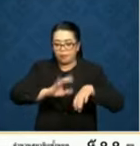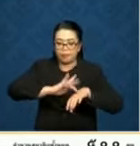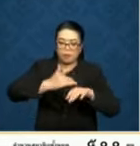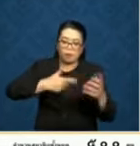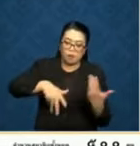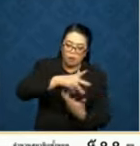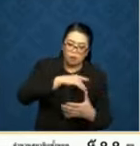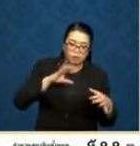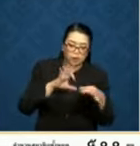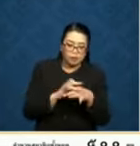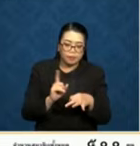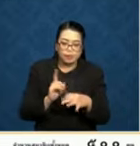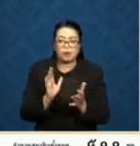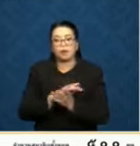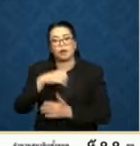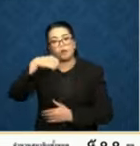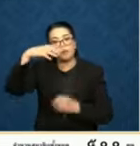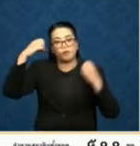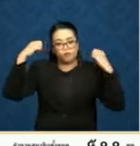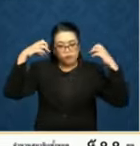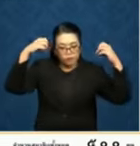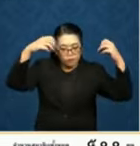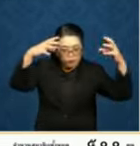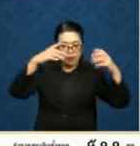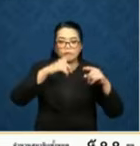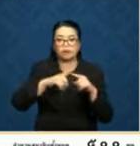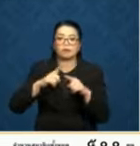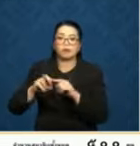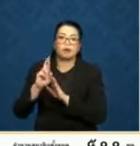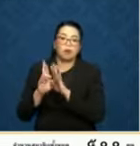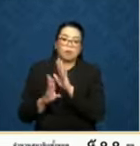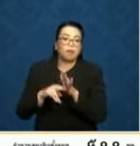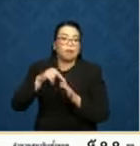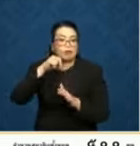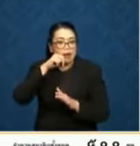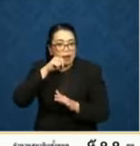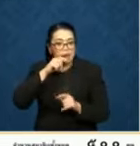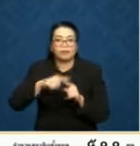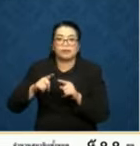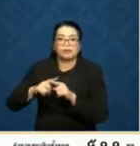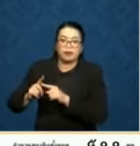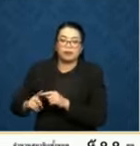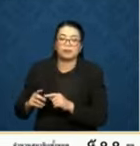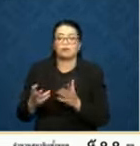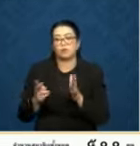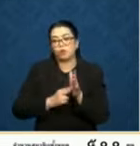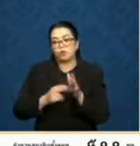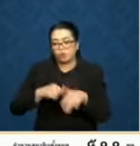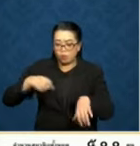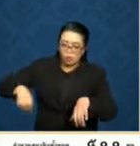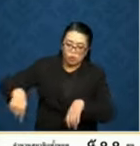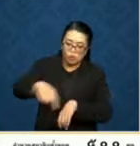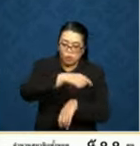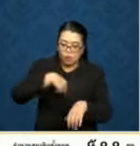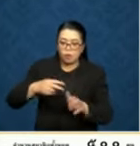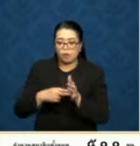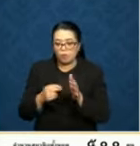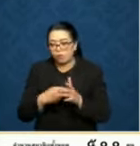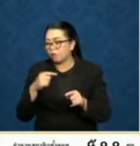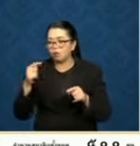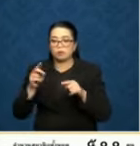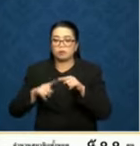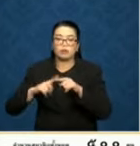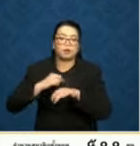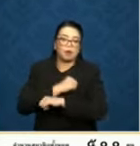ะ . lightฟฟ้าสองสว่าง、ระบบระบายน้ำการปปงลวิงและต่างๆเพื่อตอบสนองพี่แลวที่